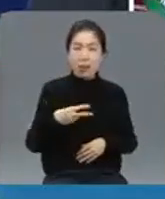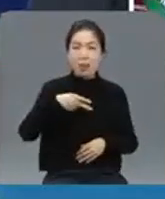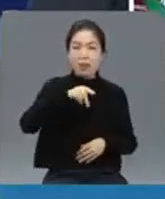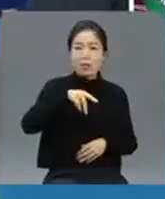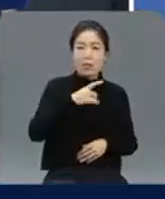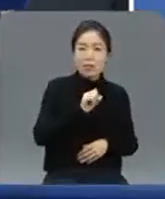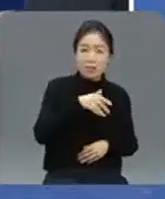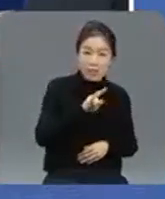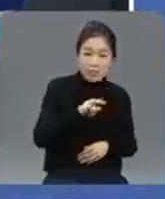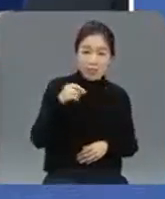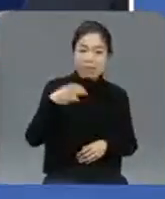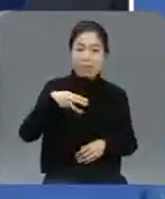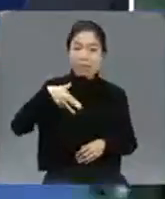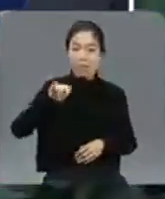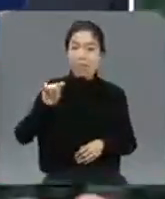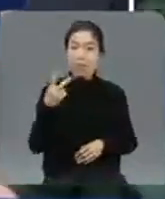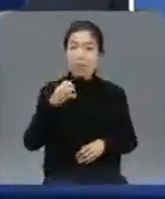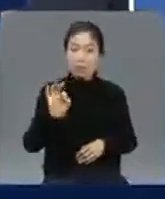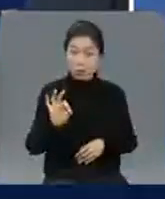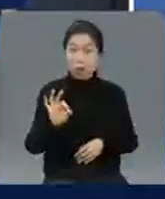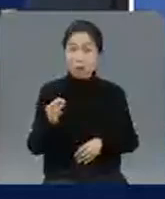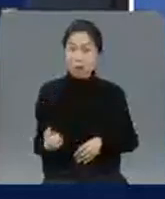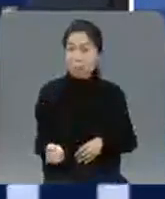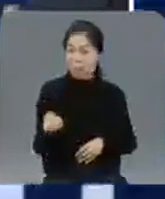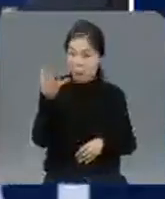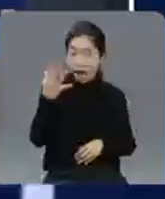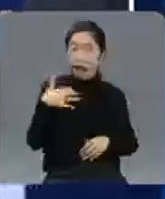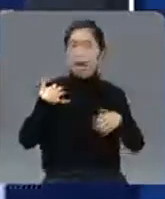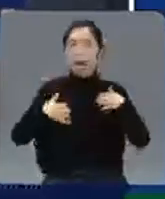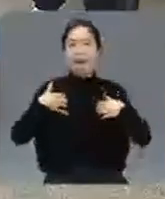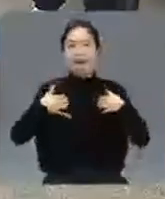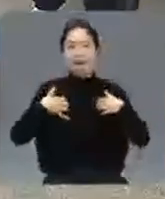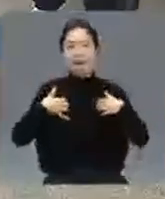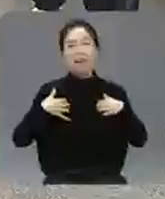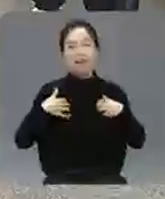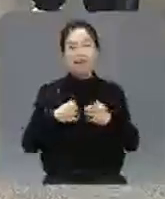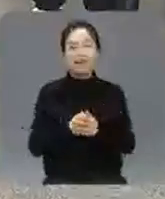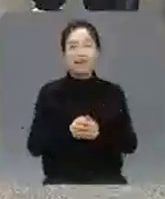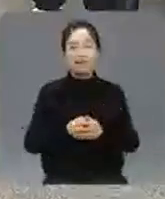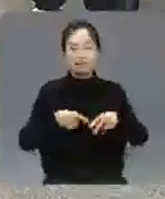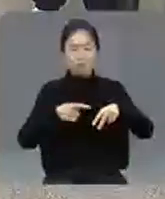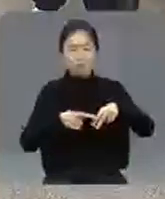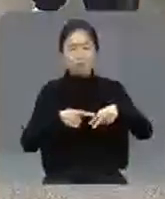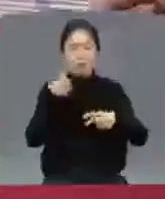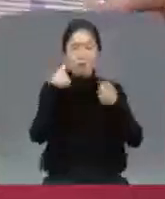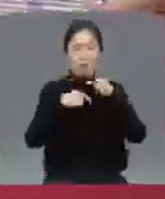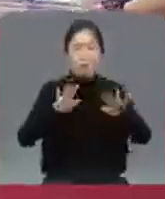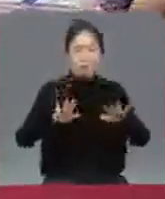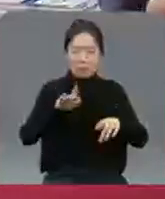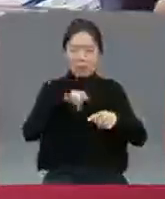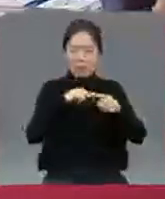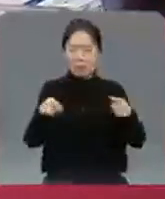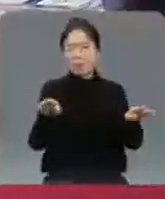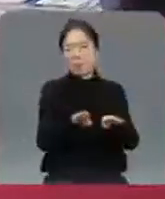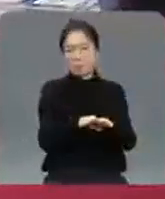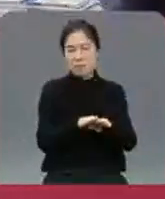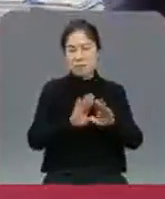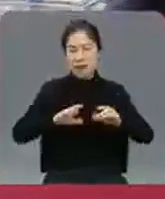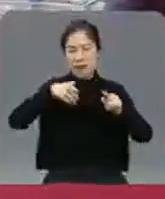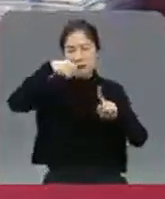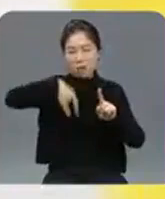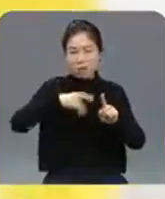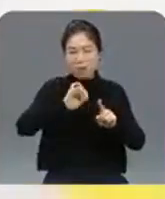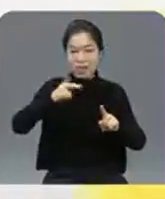서승재 최유정 선수가 처음에 이겨 줘 가지고 너무 즐거웠습니다 무릎 부상으로 이번 대회에 불참한 세계 1위